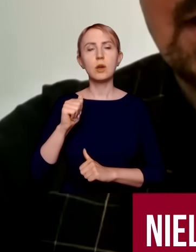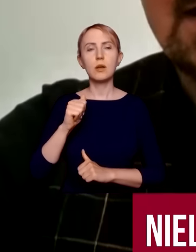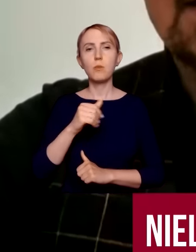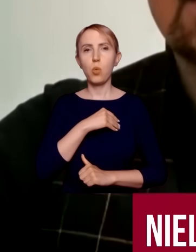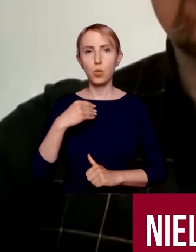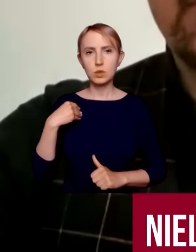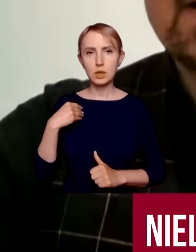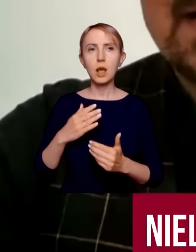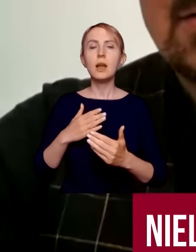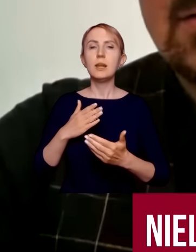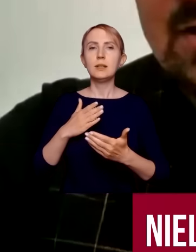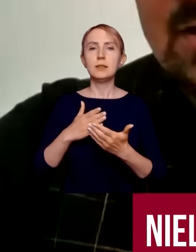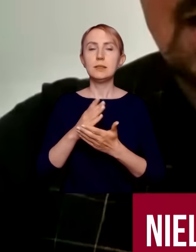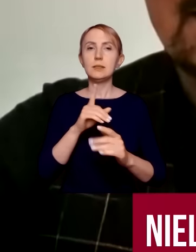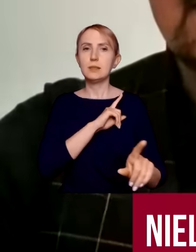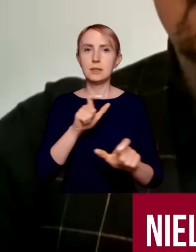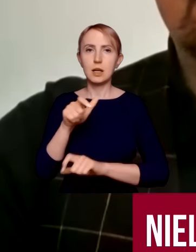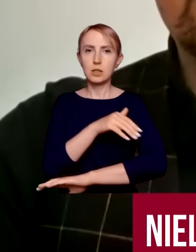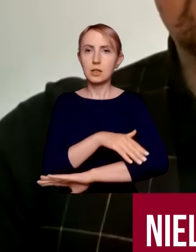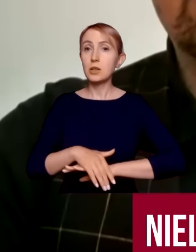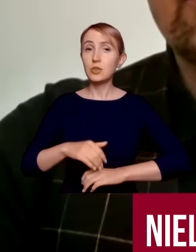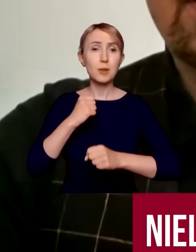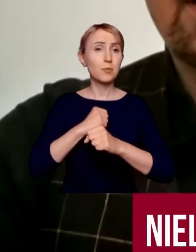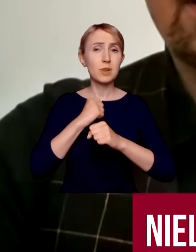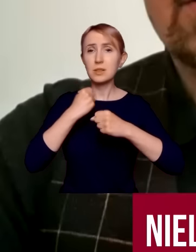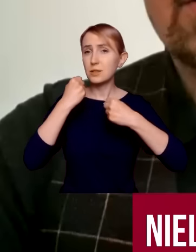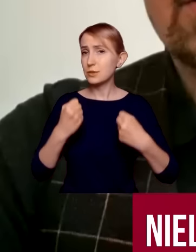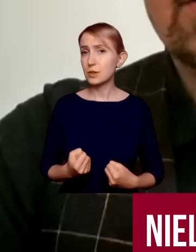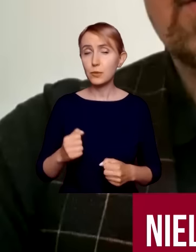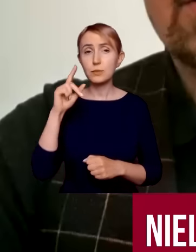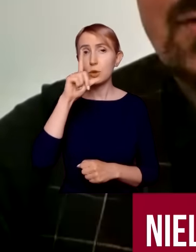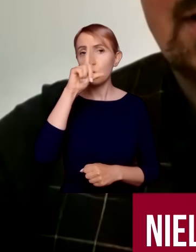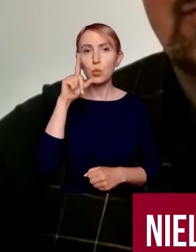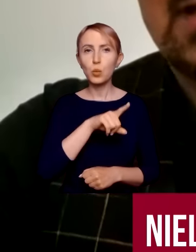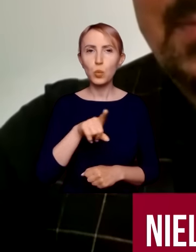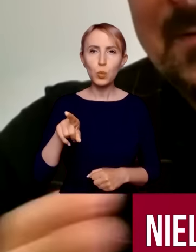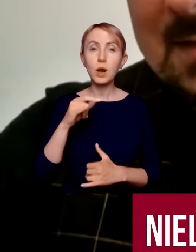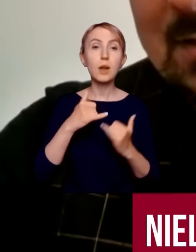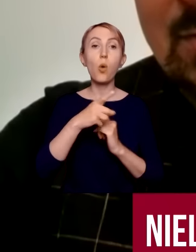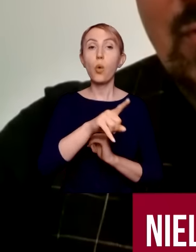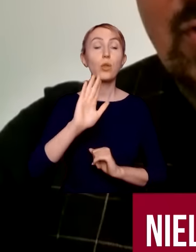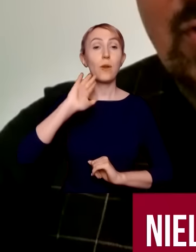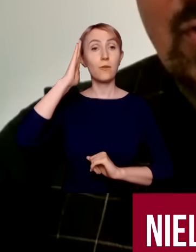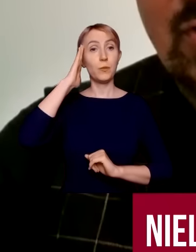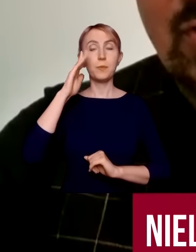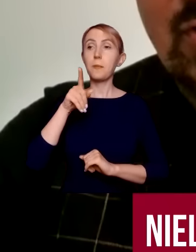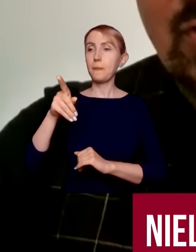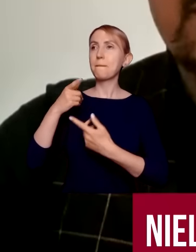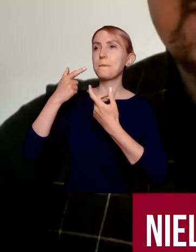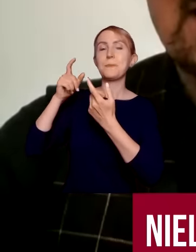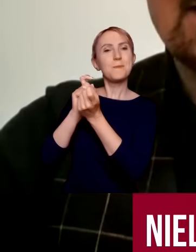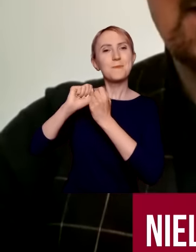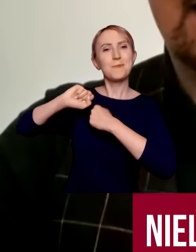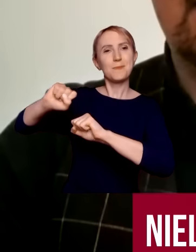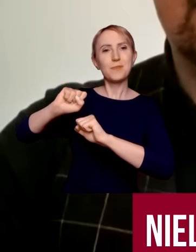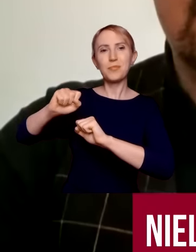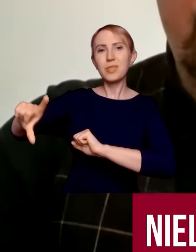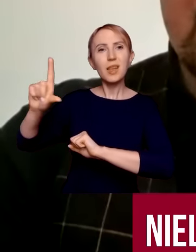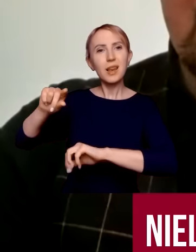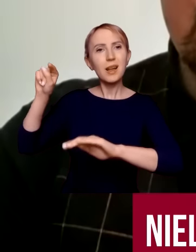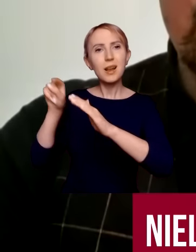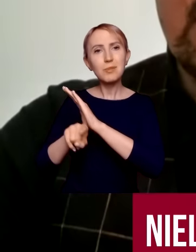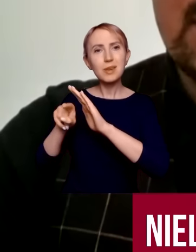Straży Granicznej i ta służba jest bardzo ciężka. Więc ci ludzie, jeżeli się dowiedzą, że tutaj, prawda, zatrzymują nielegalną imigrację,